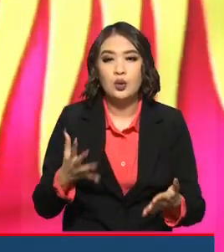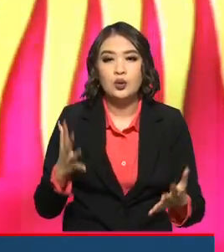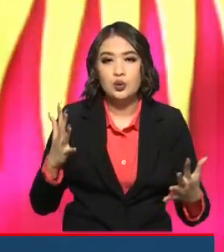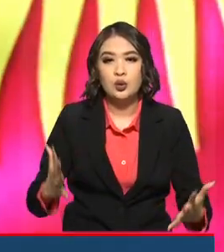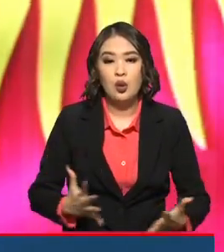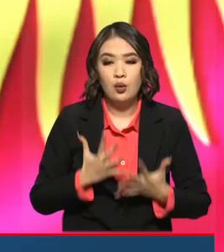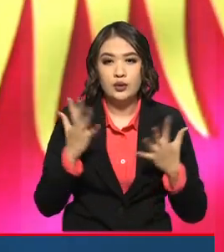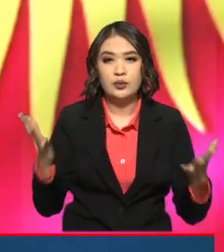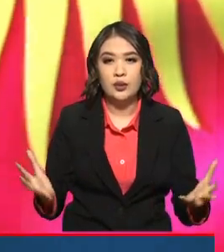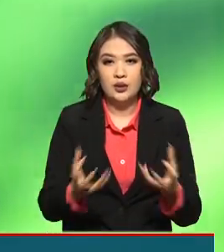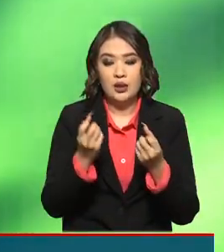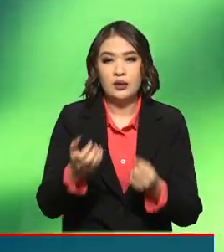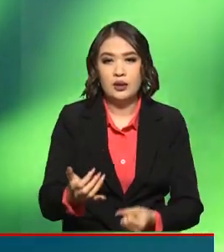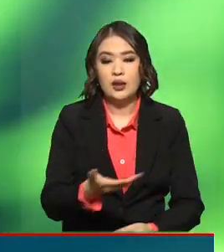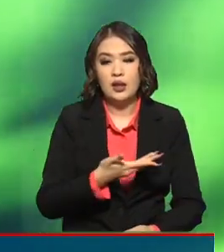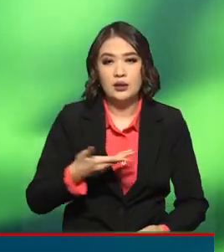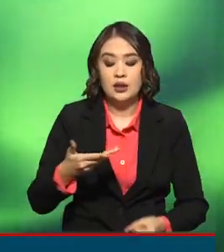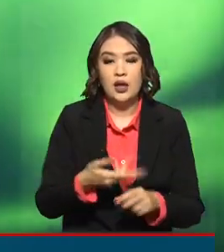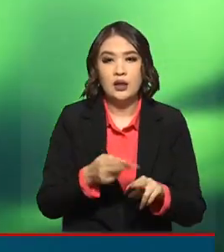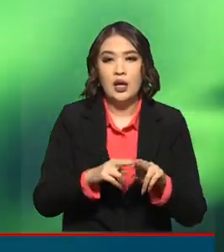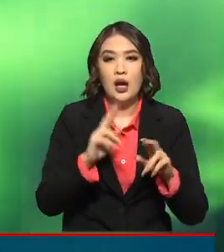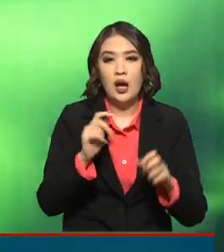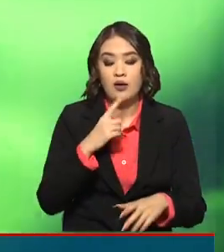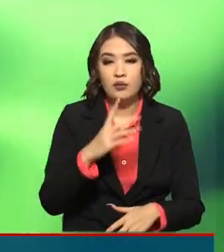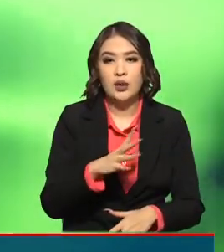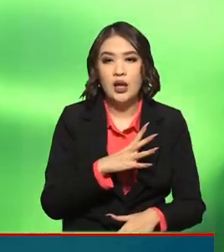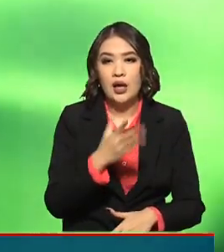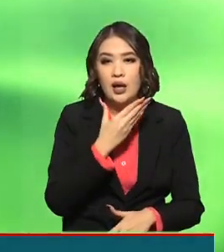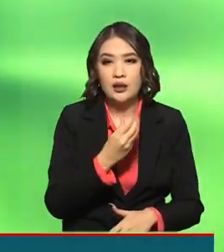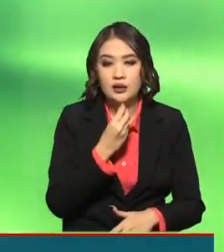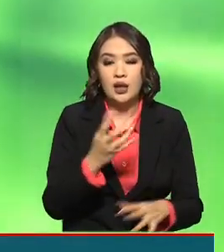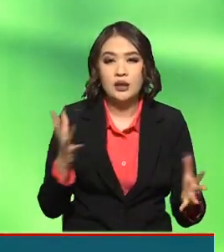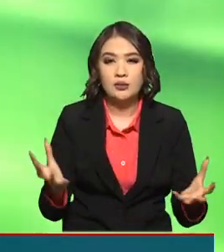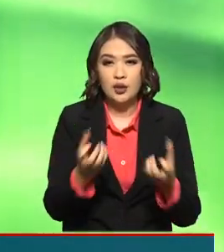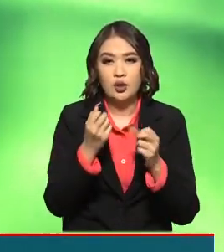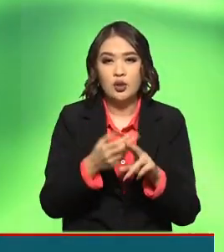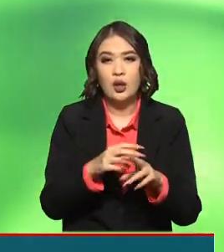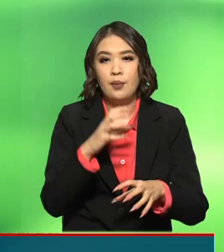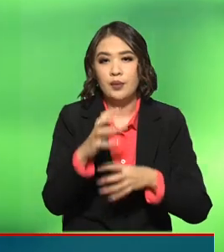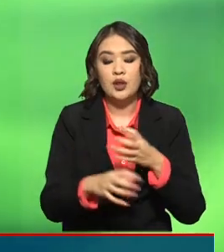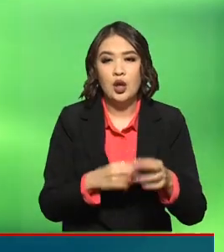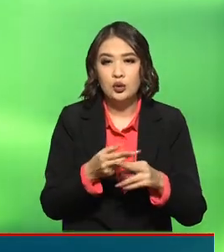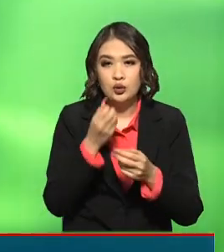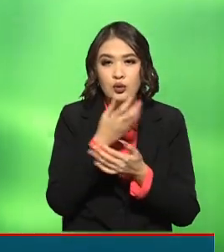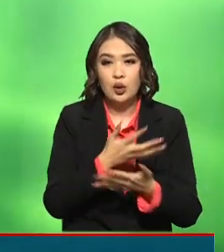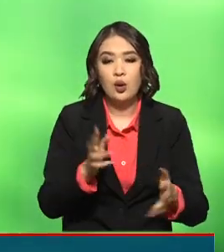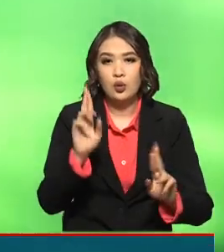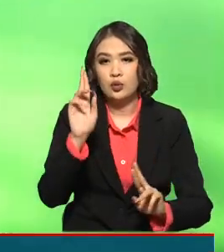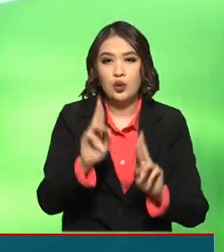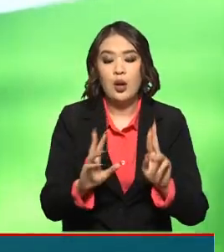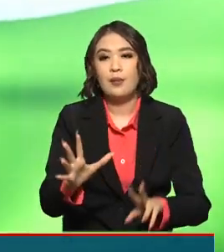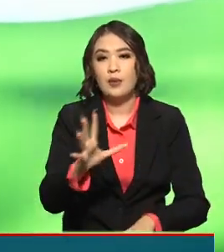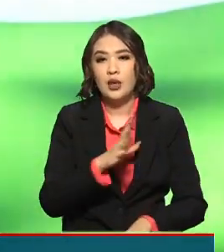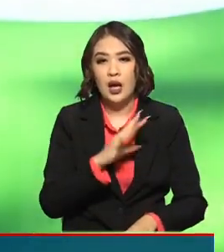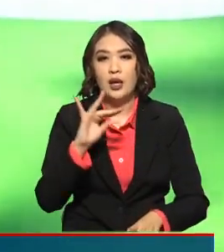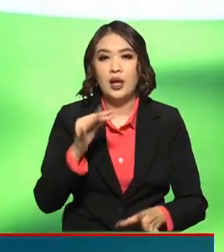Духовность спасает нас. Как говорится, как говорил Достоевский, красота спасет мир. Да? И духовность, культура была